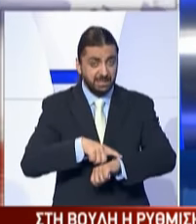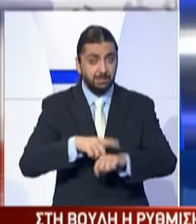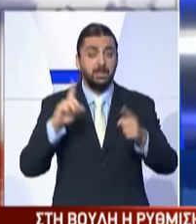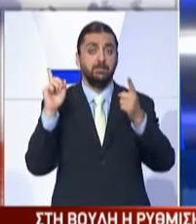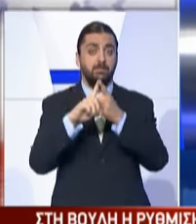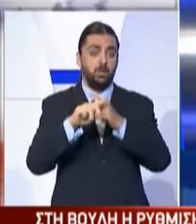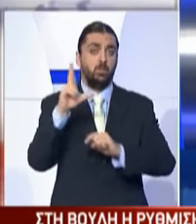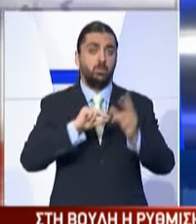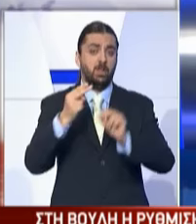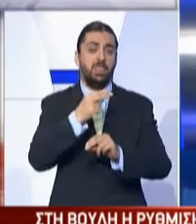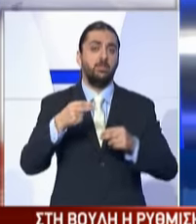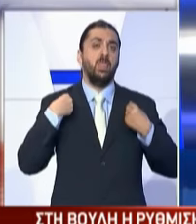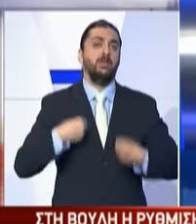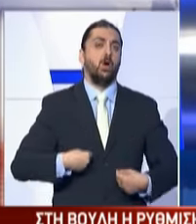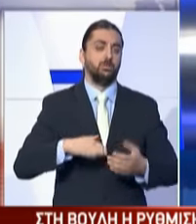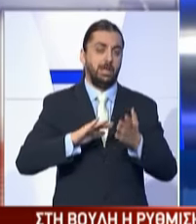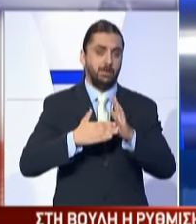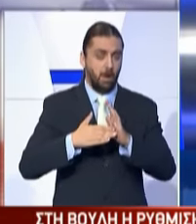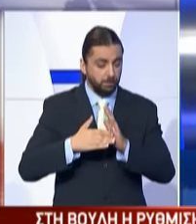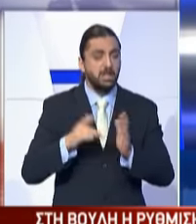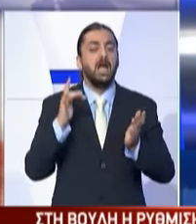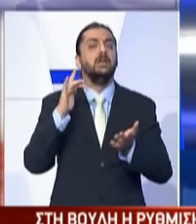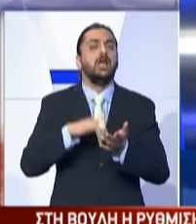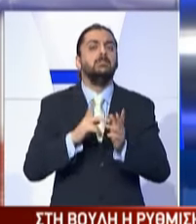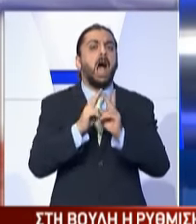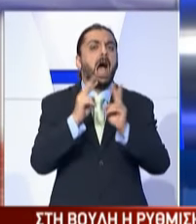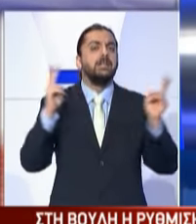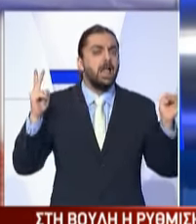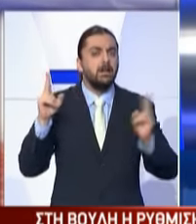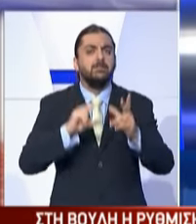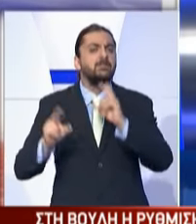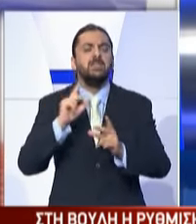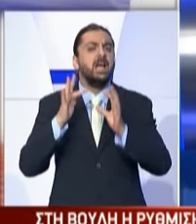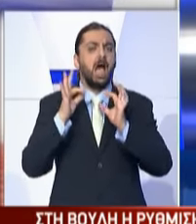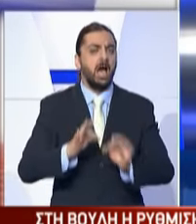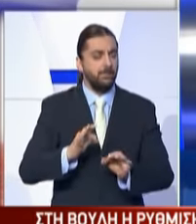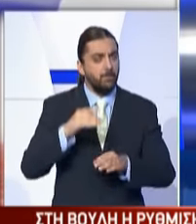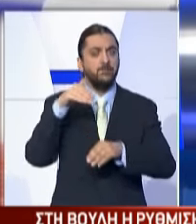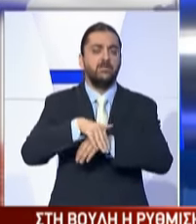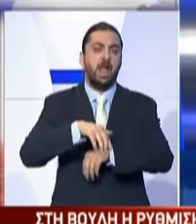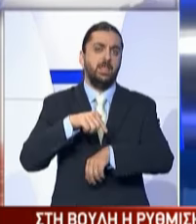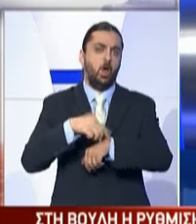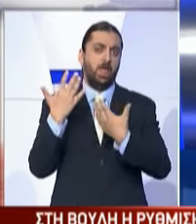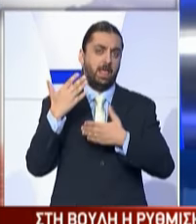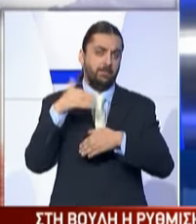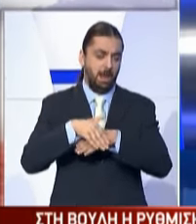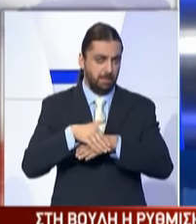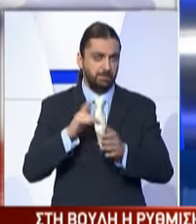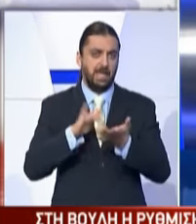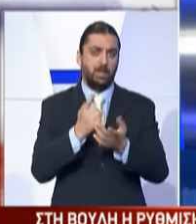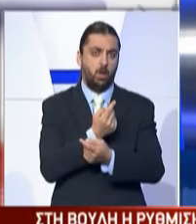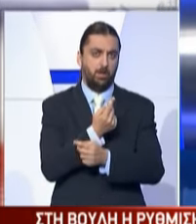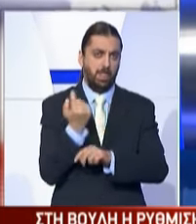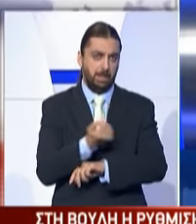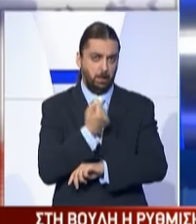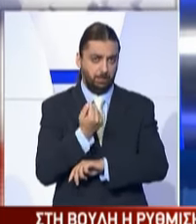του δημοσίου και θα έχουμε βεβαίως αναλυτικό ρεπορτάζ για τα αποτελέσματα της συγκεκριμένης αυτής συνάντησης στο κεντρικό δελτίο του σταθμού μας.